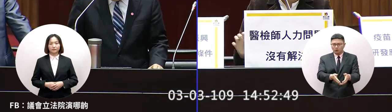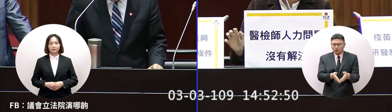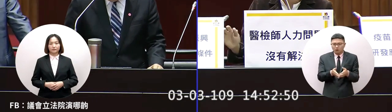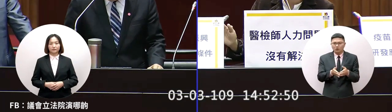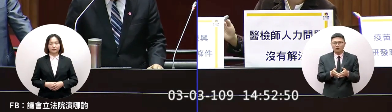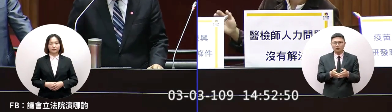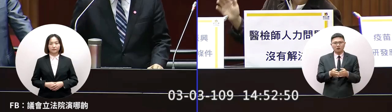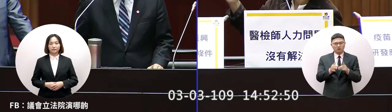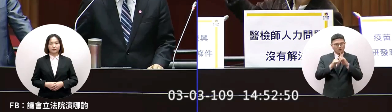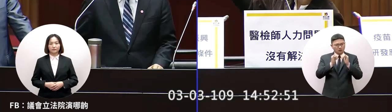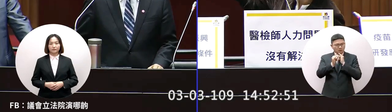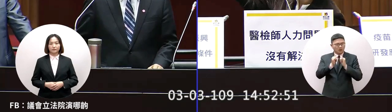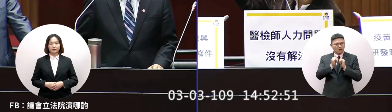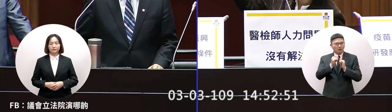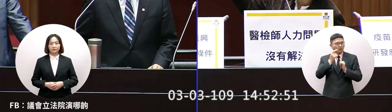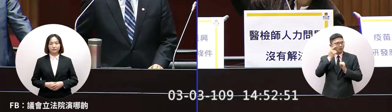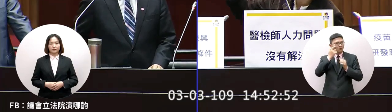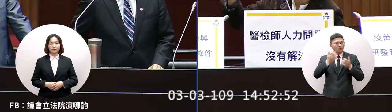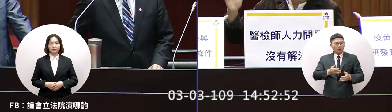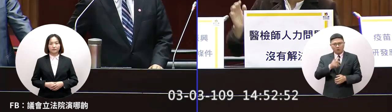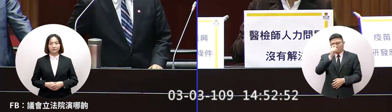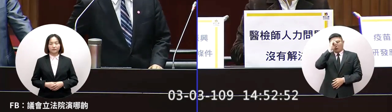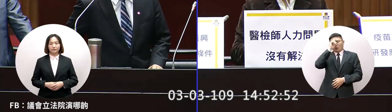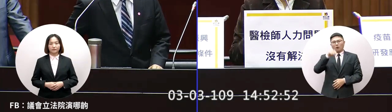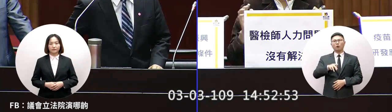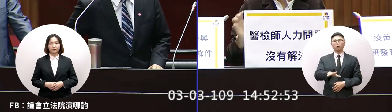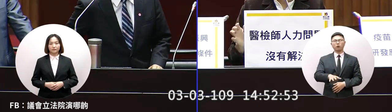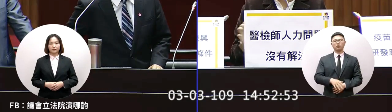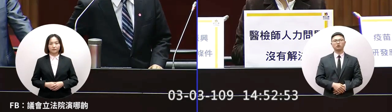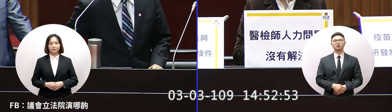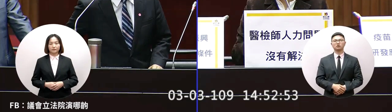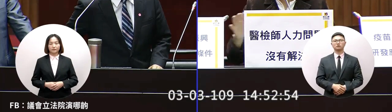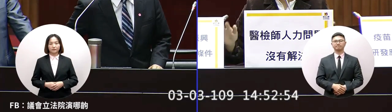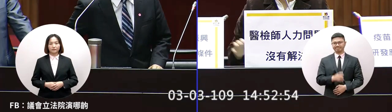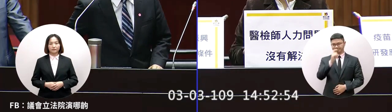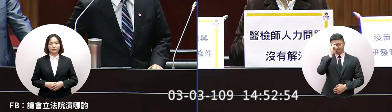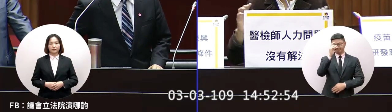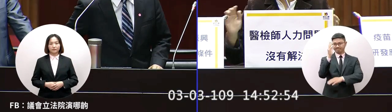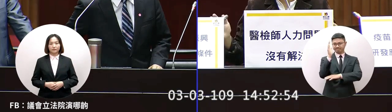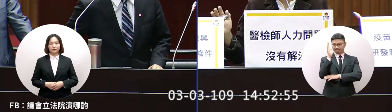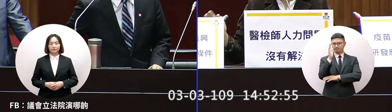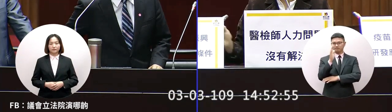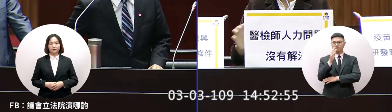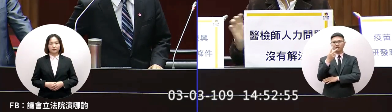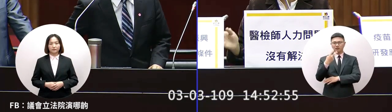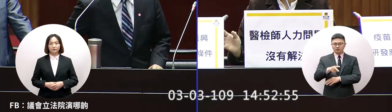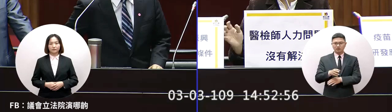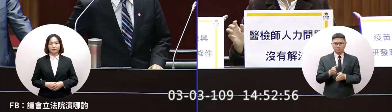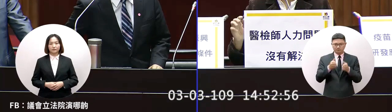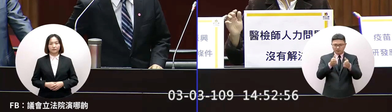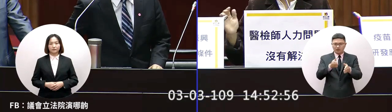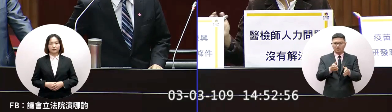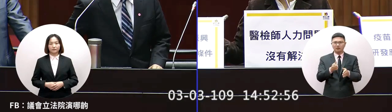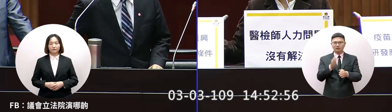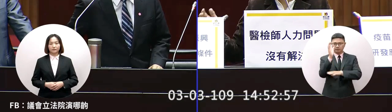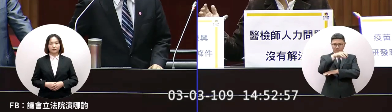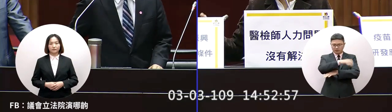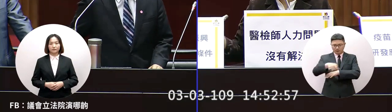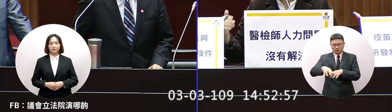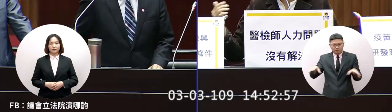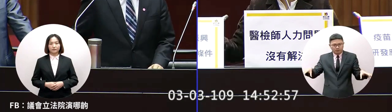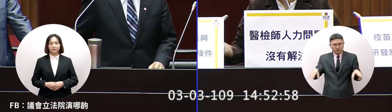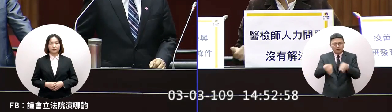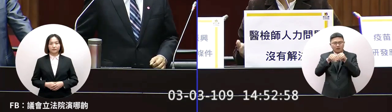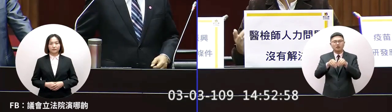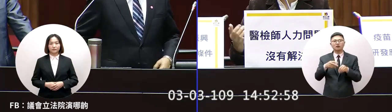期待那未来我们也希望说政府能够整合所有的团队包括中央